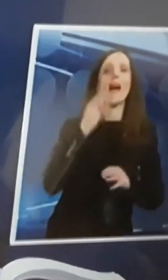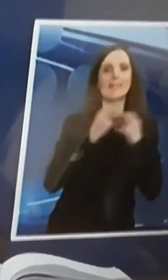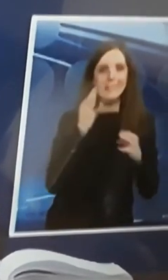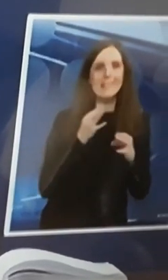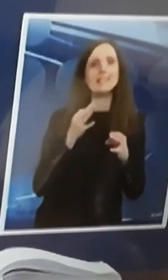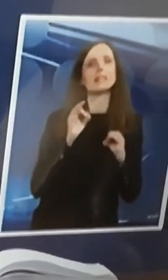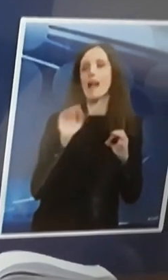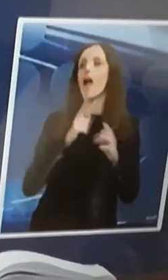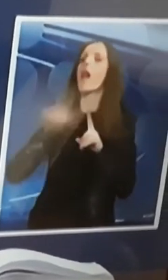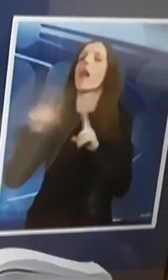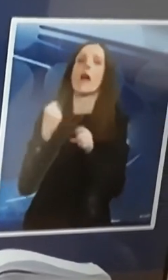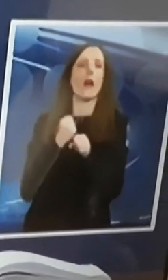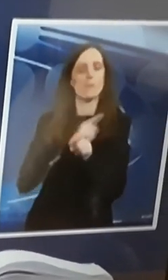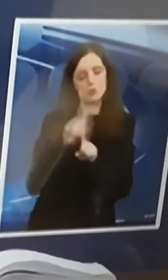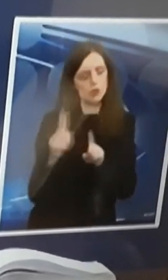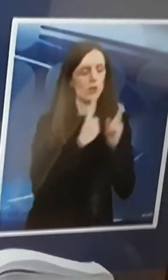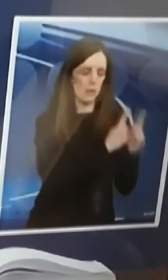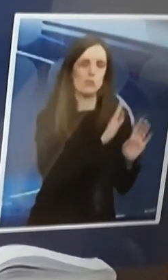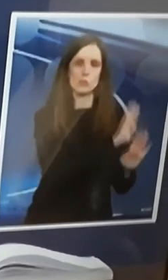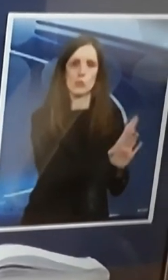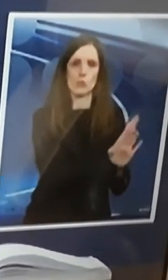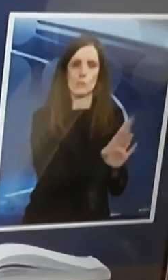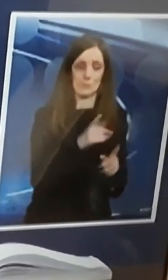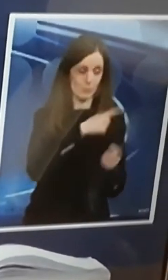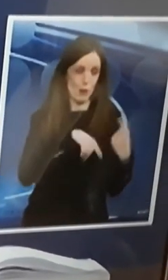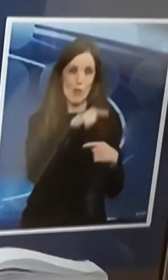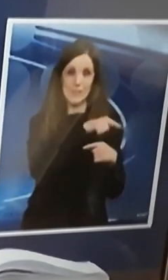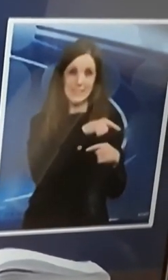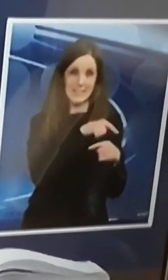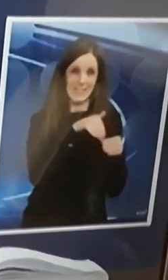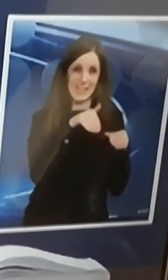koji su pozitivni, takođe su bili u kontaktu sa 150 osoba.